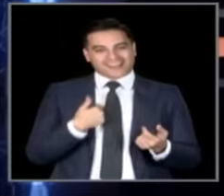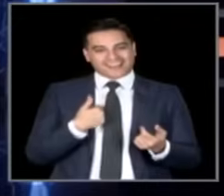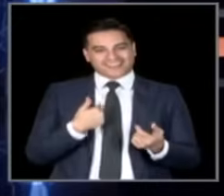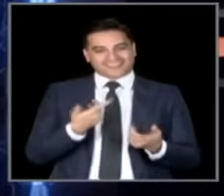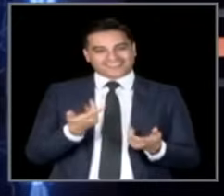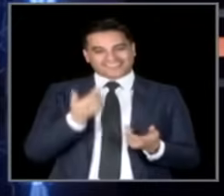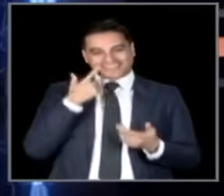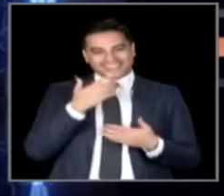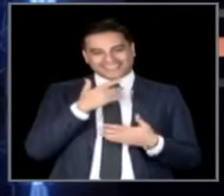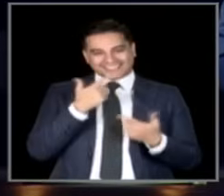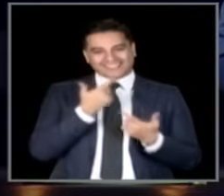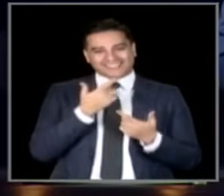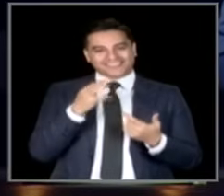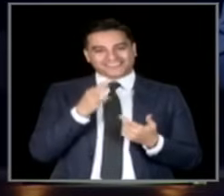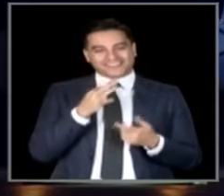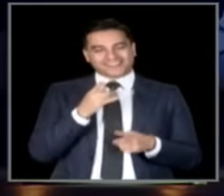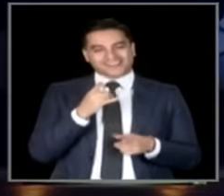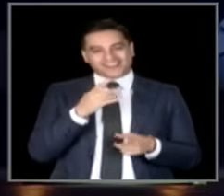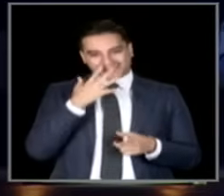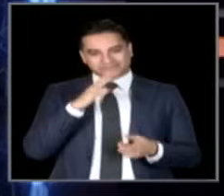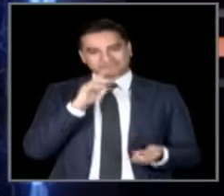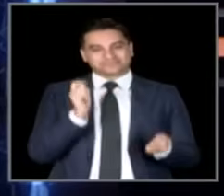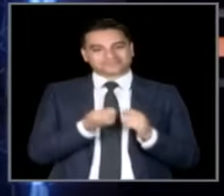دي؟ هتقلب عليك. هتقلب عليك صح.